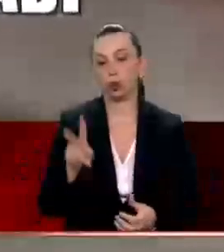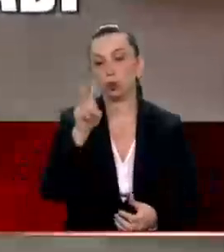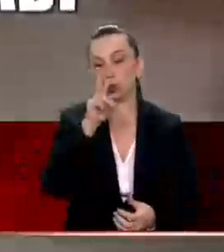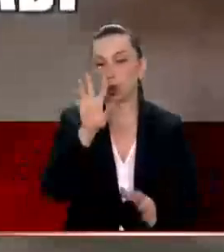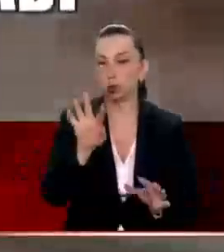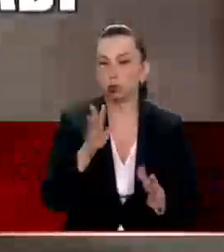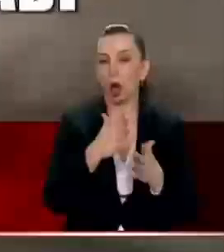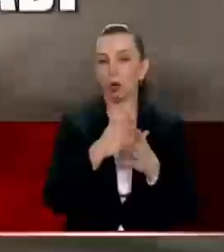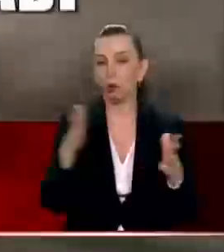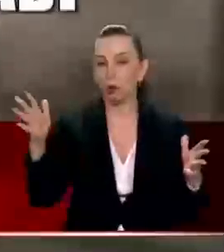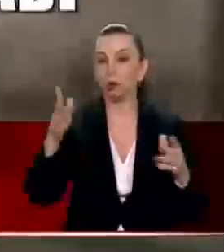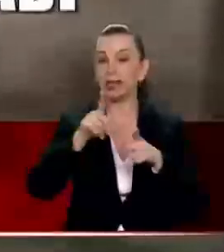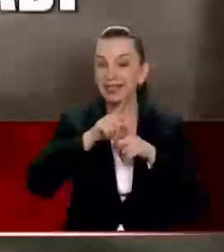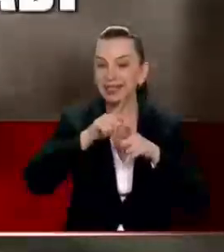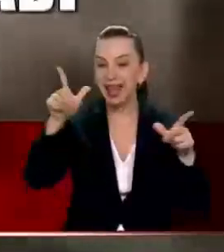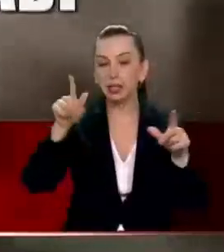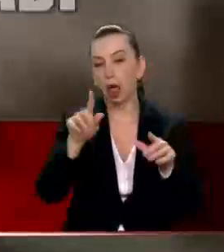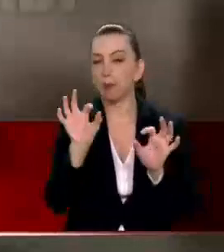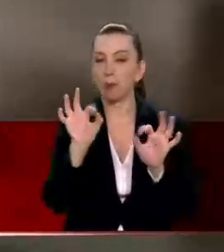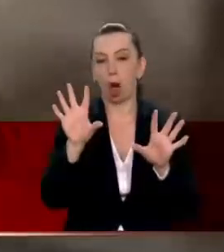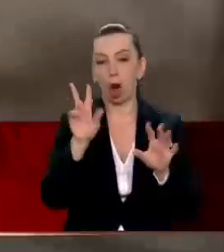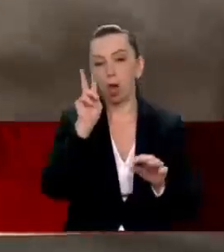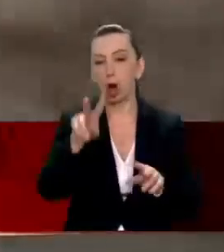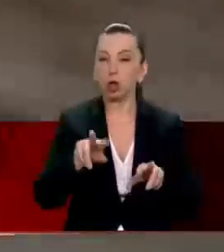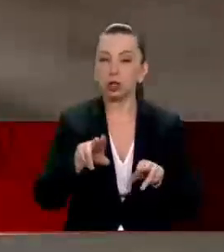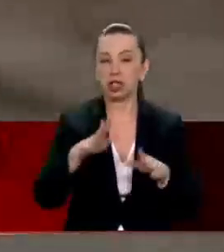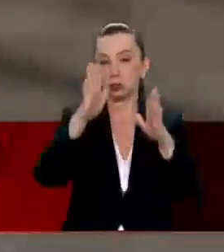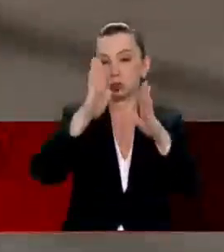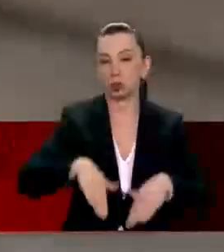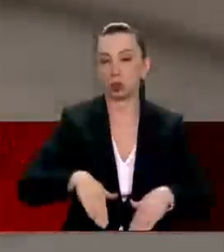Sonunda da büyük bir gürültüyle böyle çöktü.